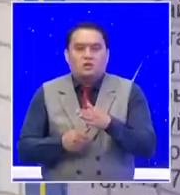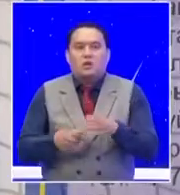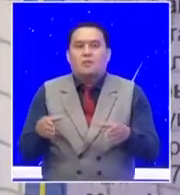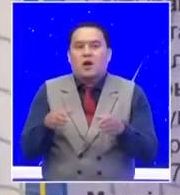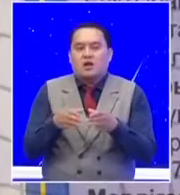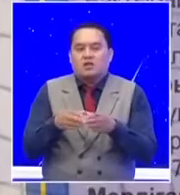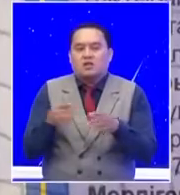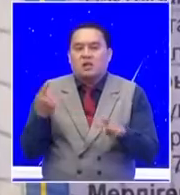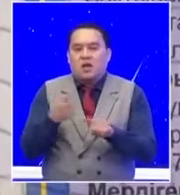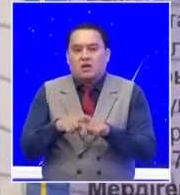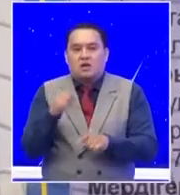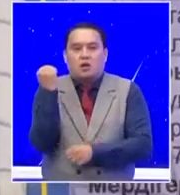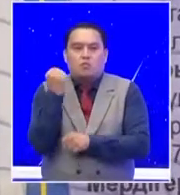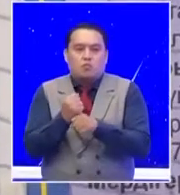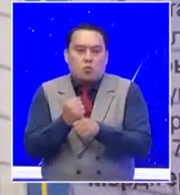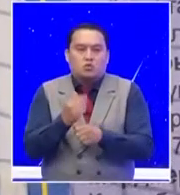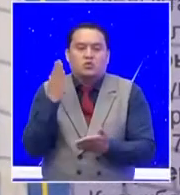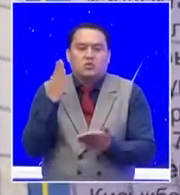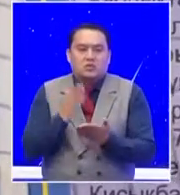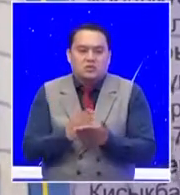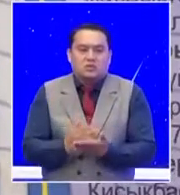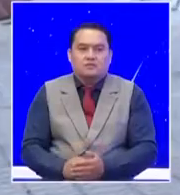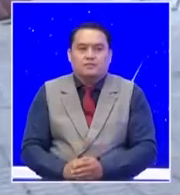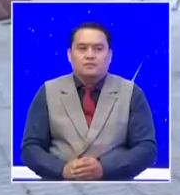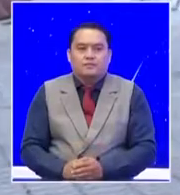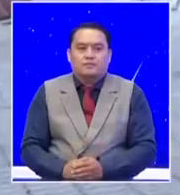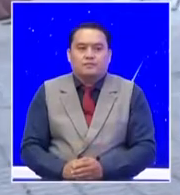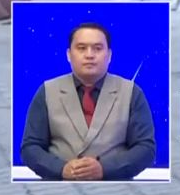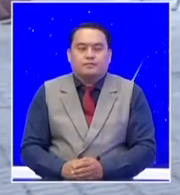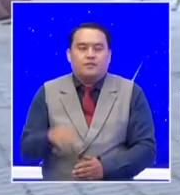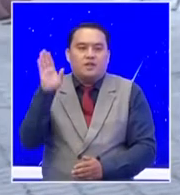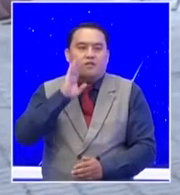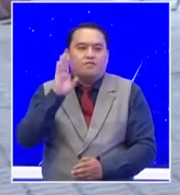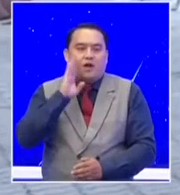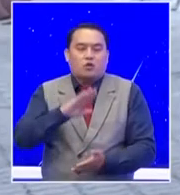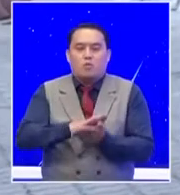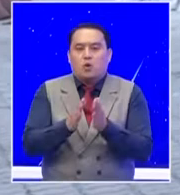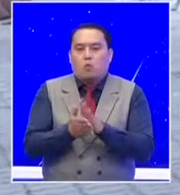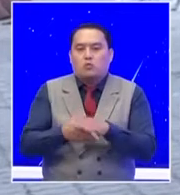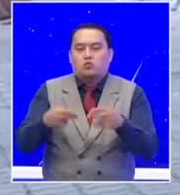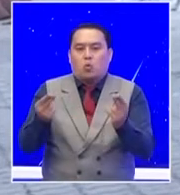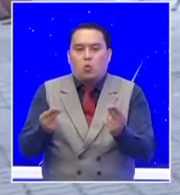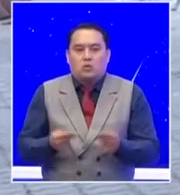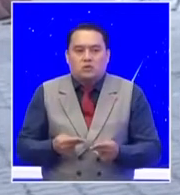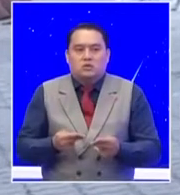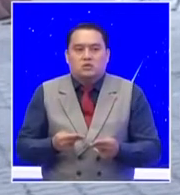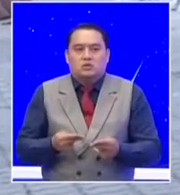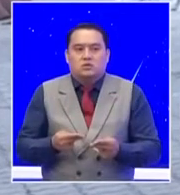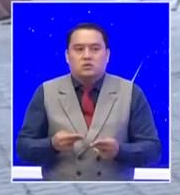подрядчика, техники и рабочих рук достаточно. А по водопроводу мы уже закончили улицу